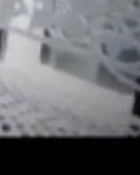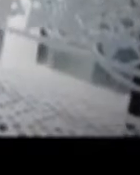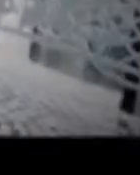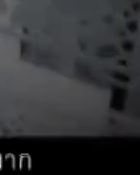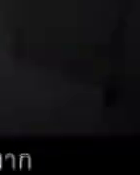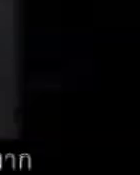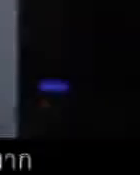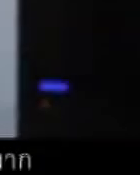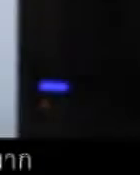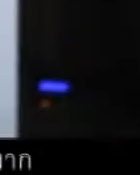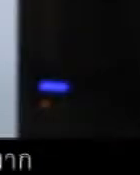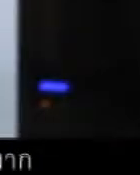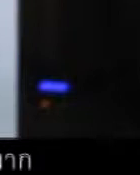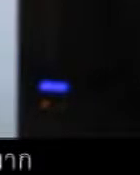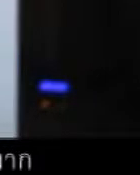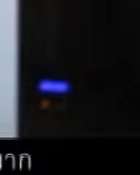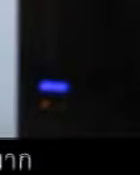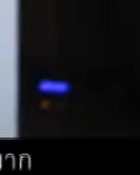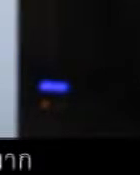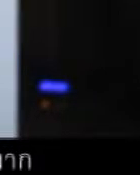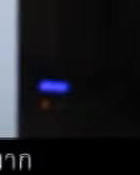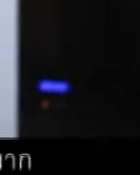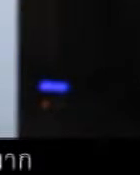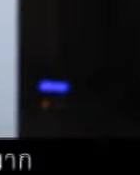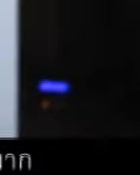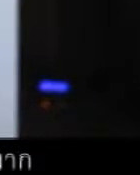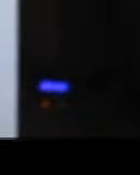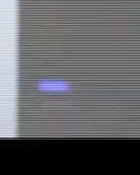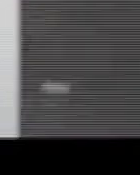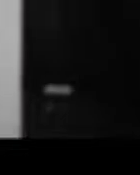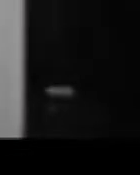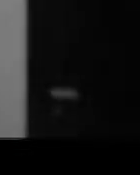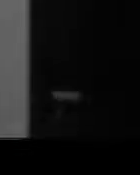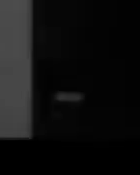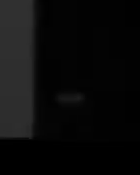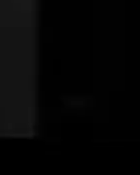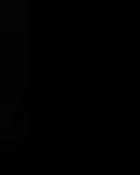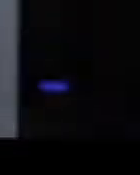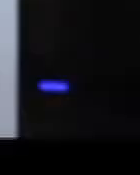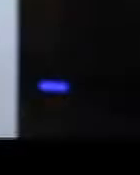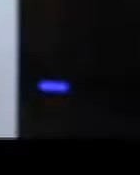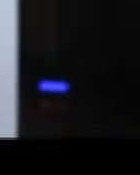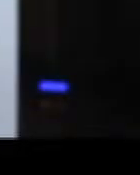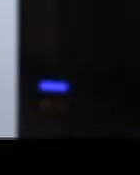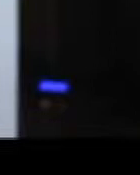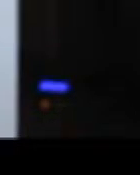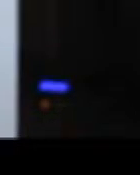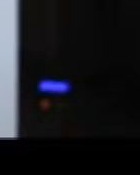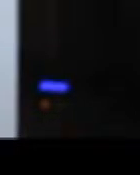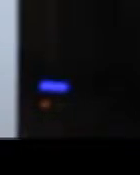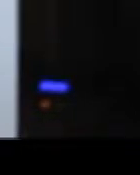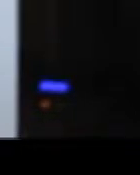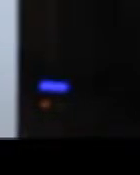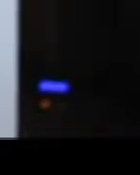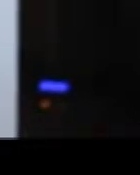วเองได้คือเราทำงานเราอยากได้อะไรเราซื้อเองได้เนี่ยมันภูมิใจมากอย่าได้แต่คิด ครับโ